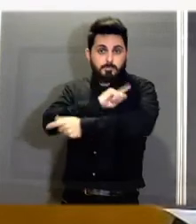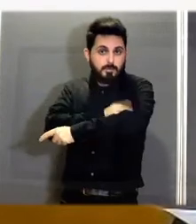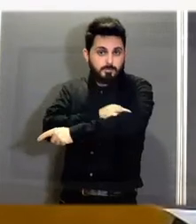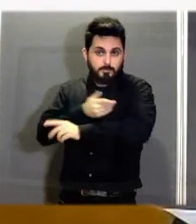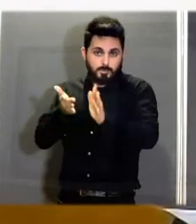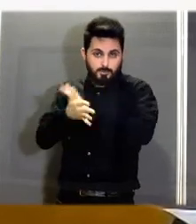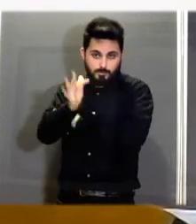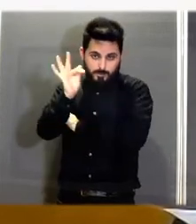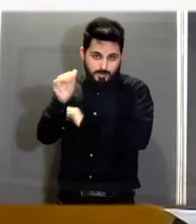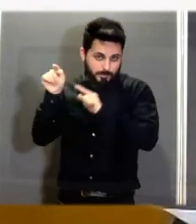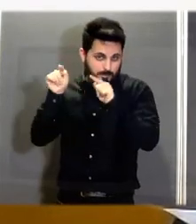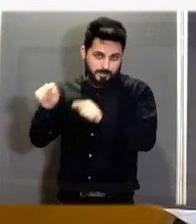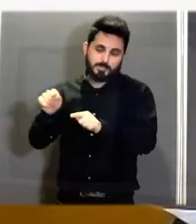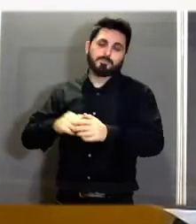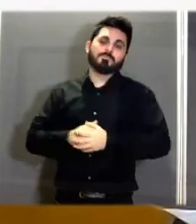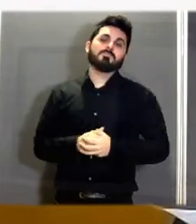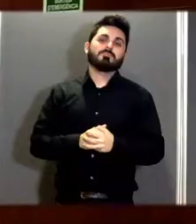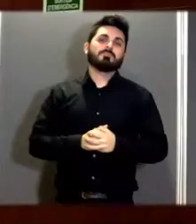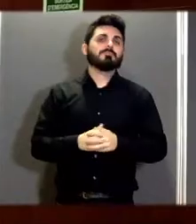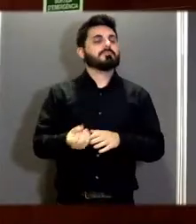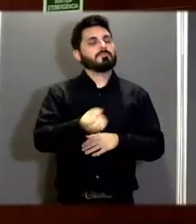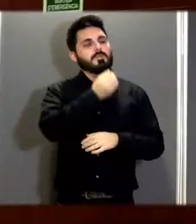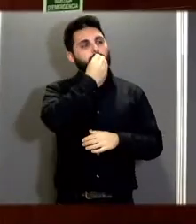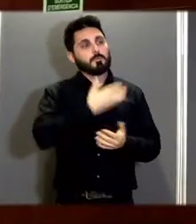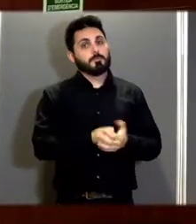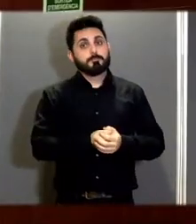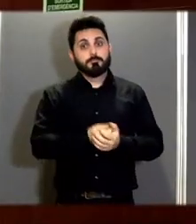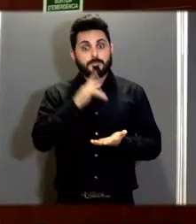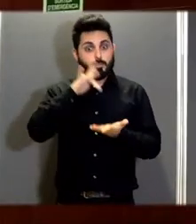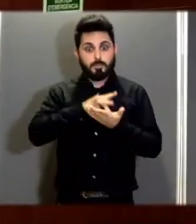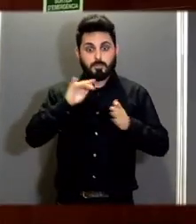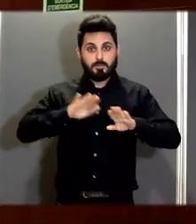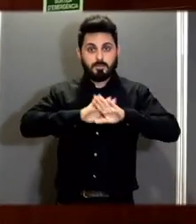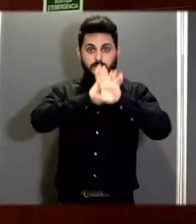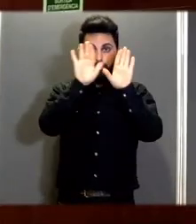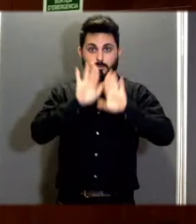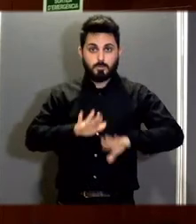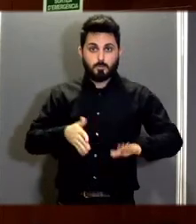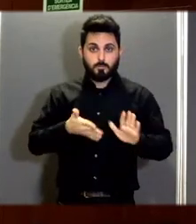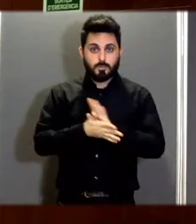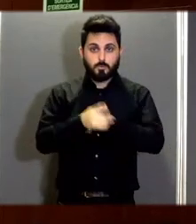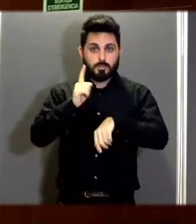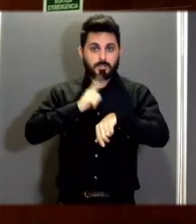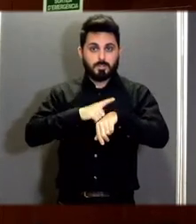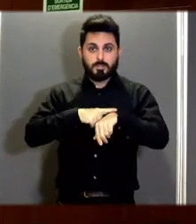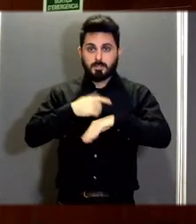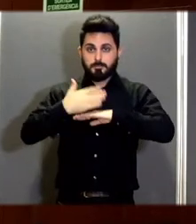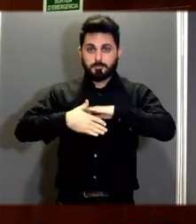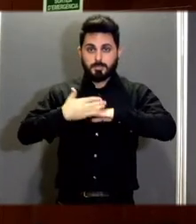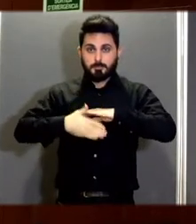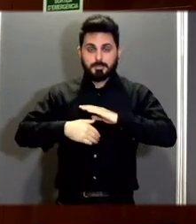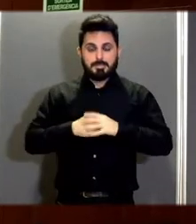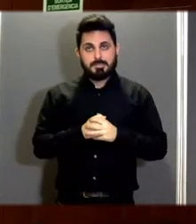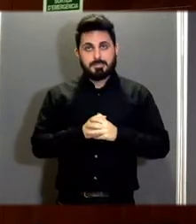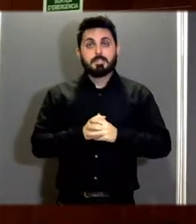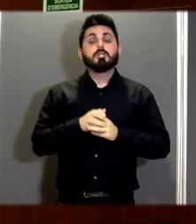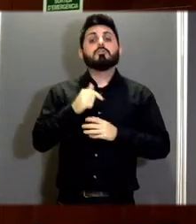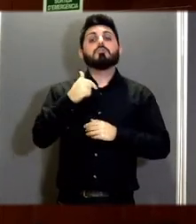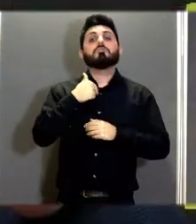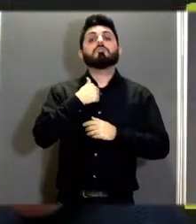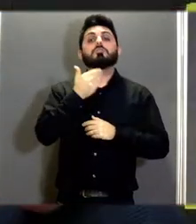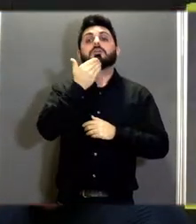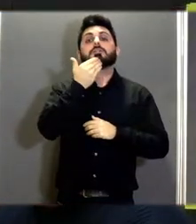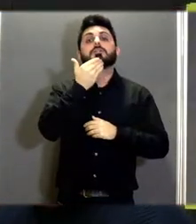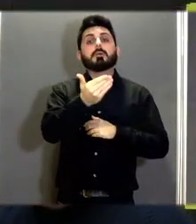antídot. Molt bé. Hem d'acabar perquè teníem un temps molt limitat. Només demanar-vos